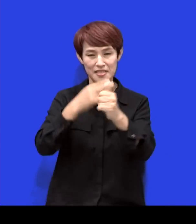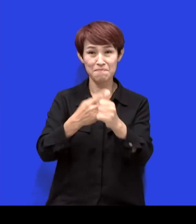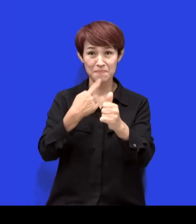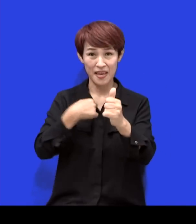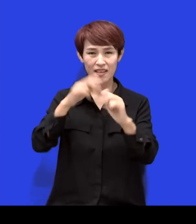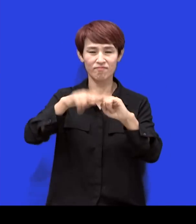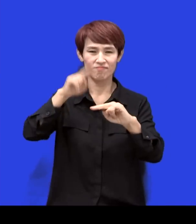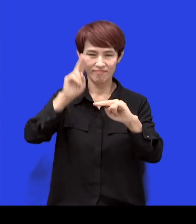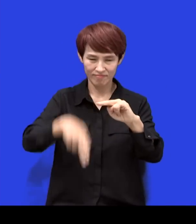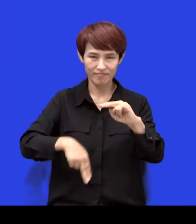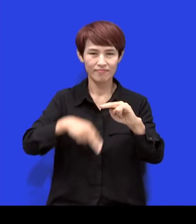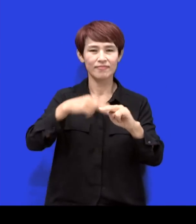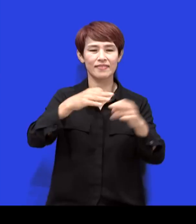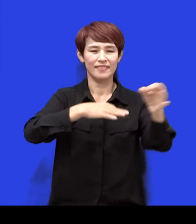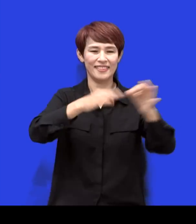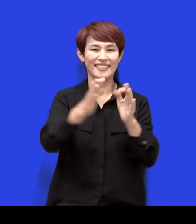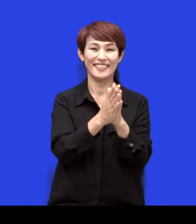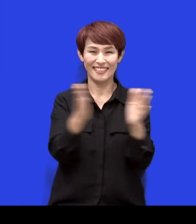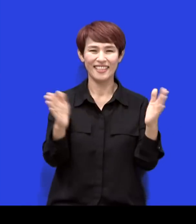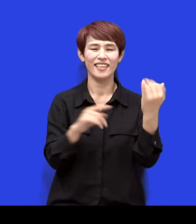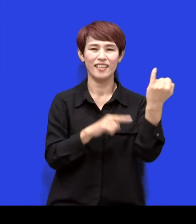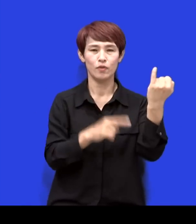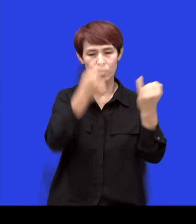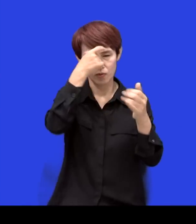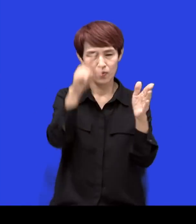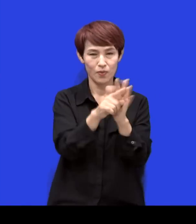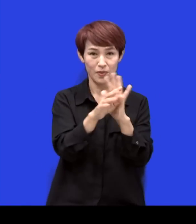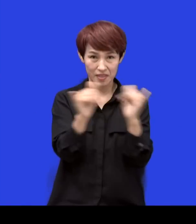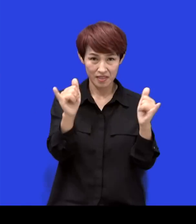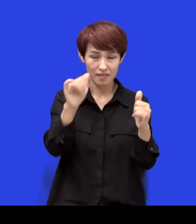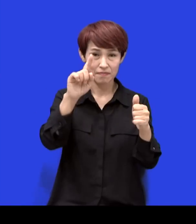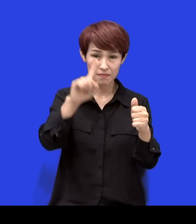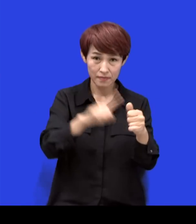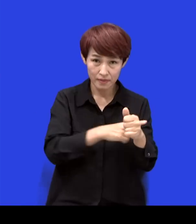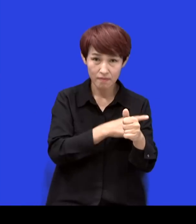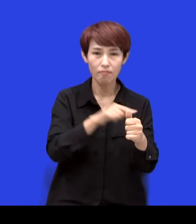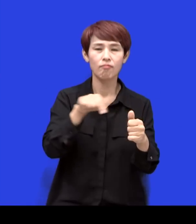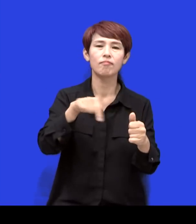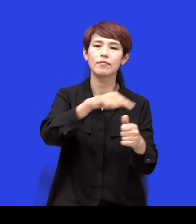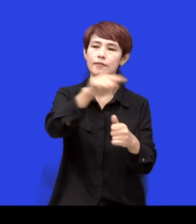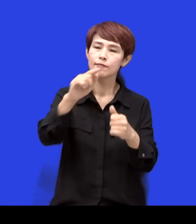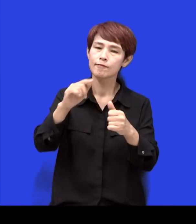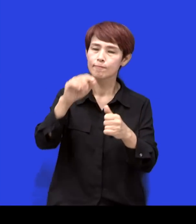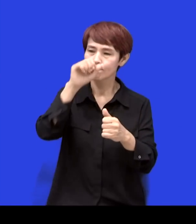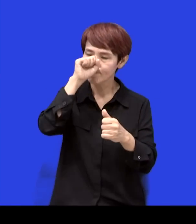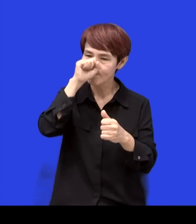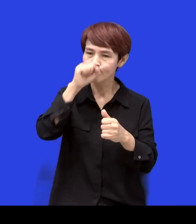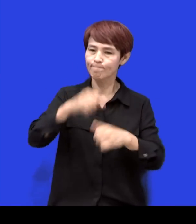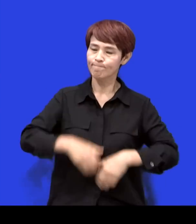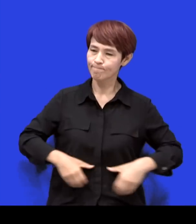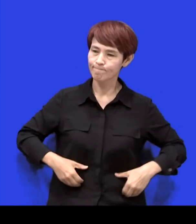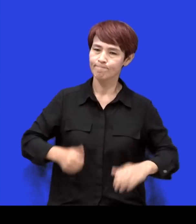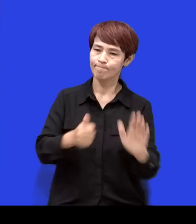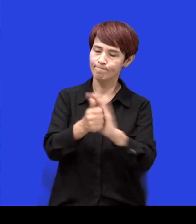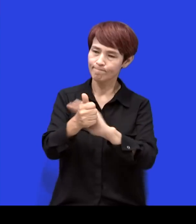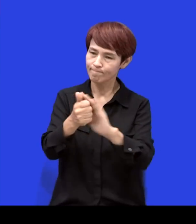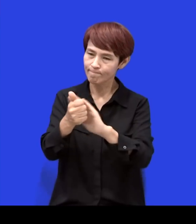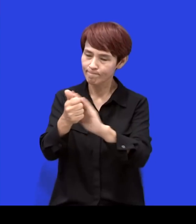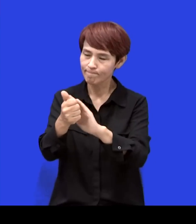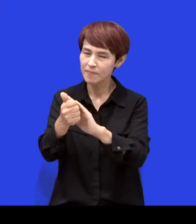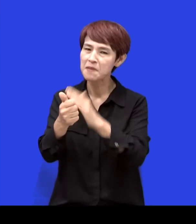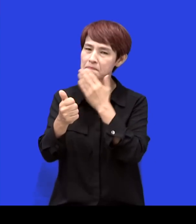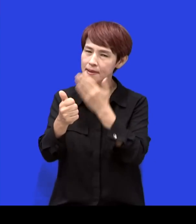그래서 선생님이자 기독교인이기 때문에 네. 이제 신앙인이기 때문에 이런 선의를 베풀 수 있는 좀 개연성이